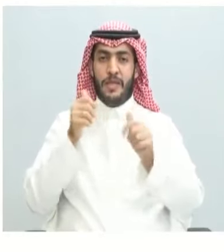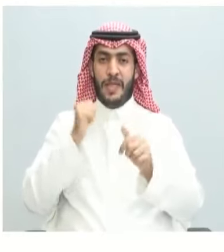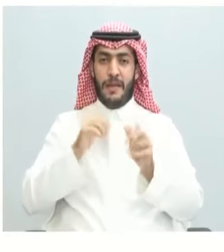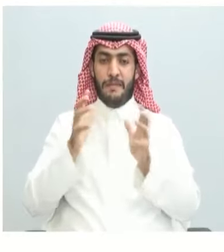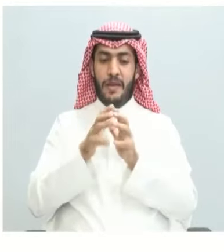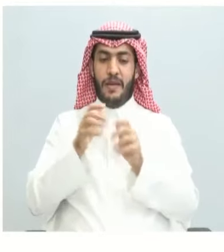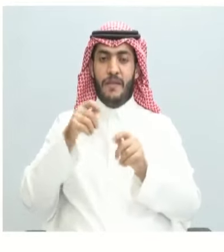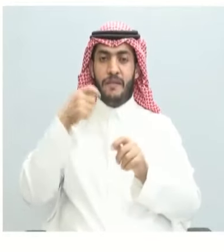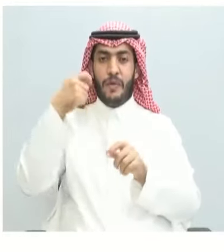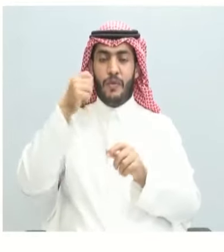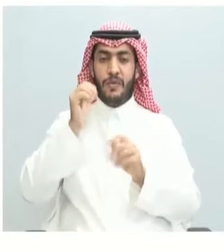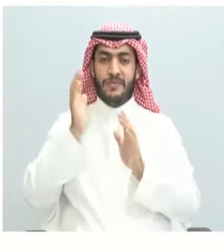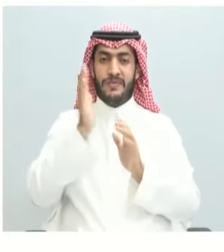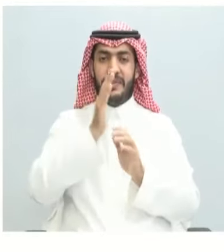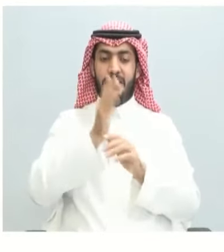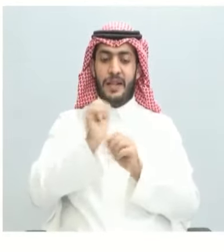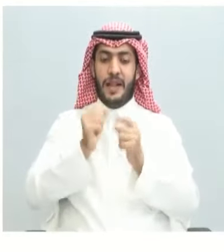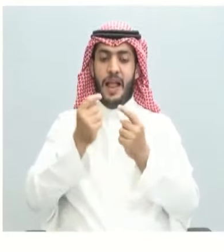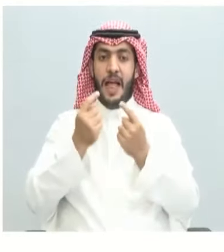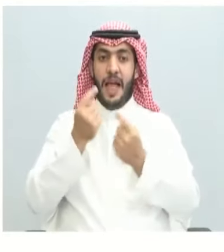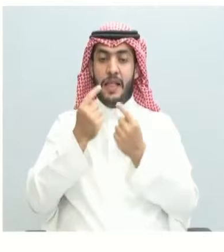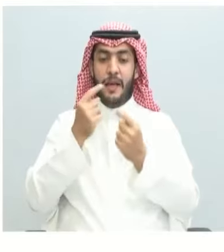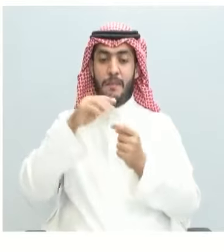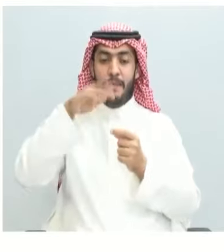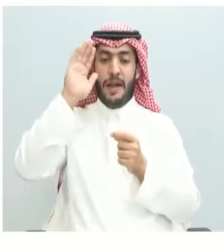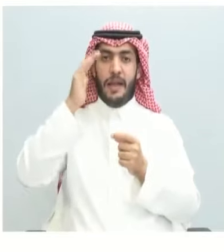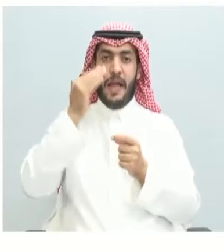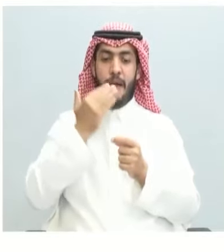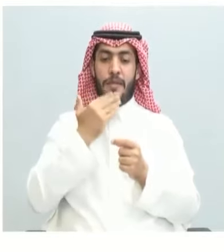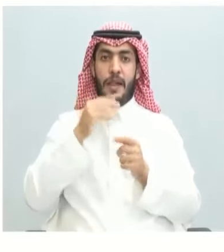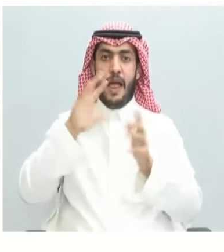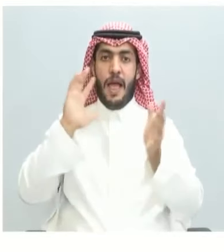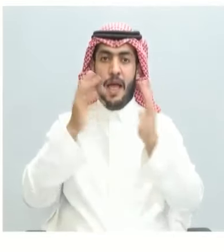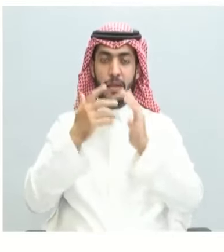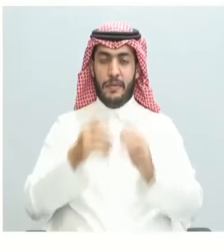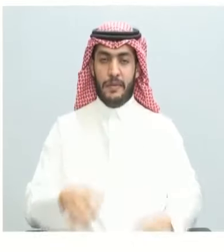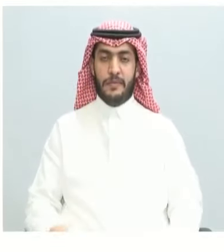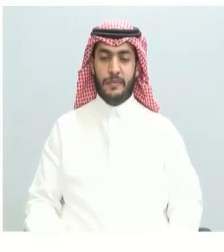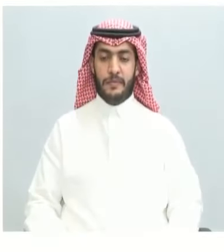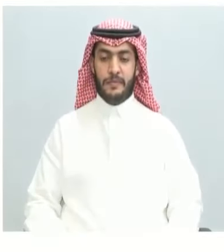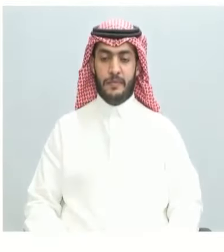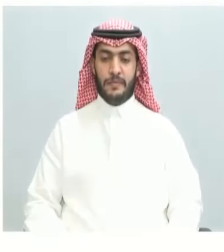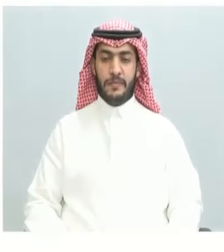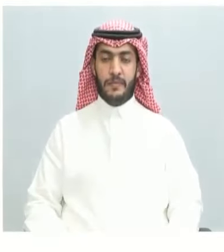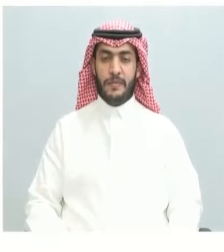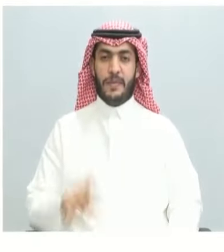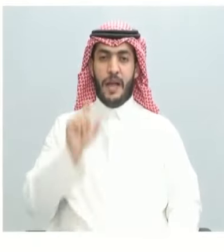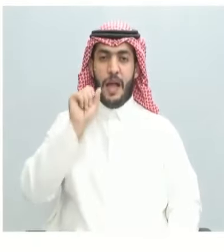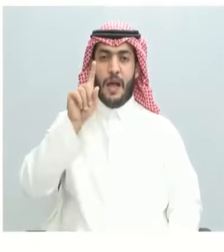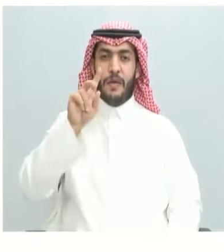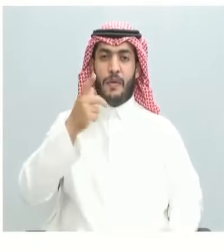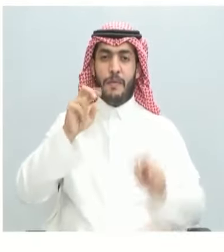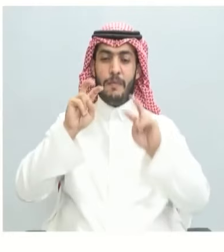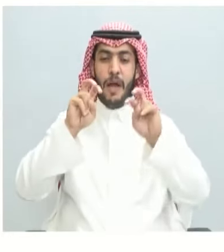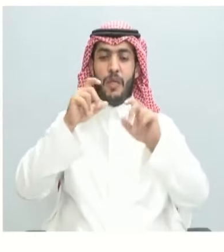لعمل مقطع فيديو عن مشروع حدائق الملك عبد الله العالميه فنبض بدايه في